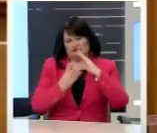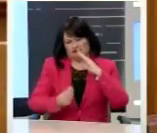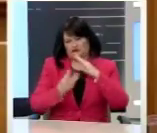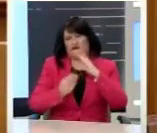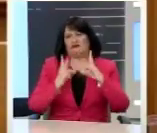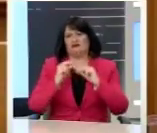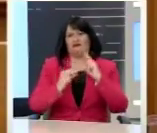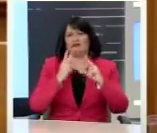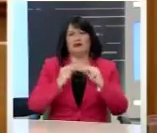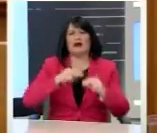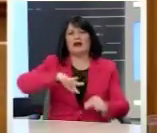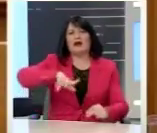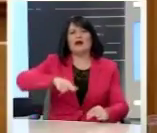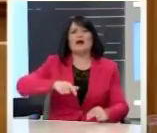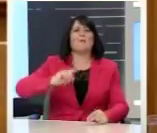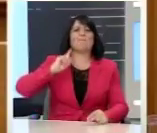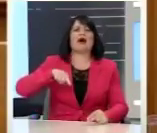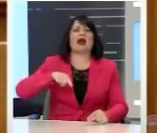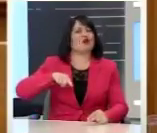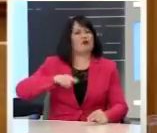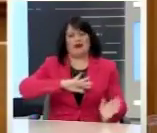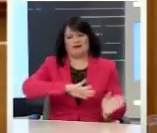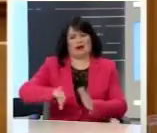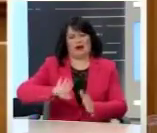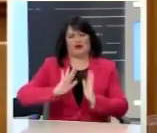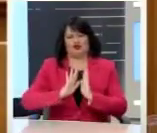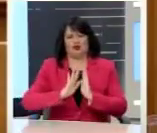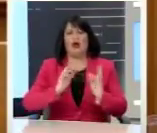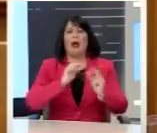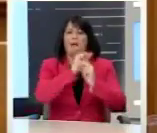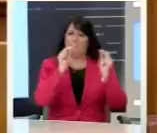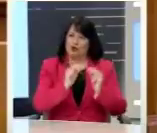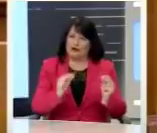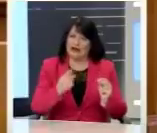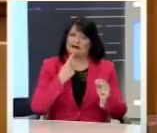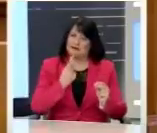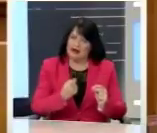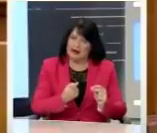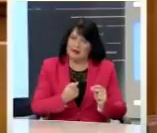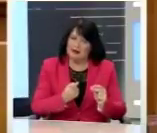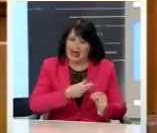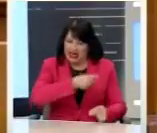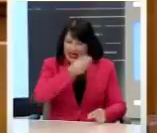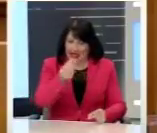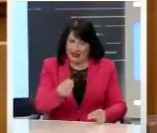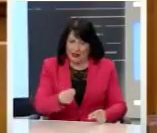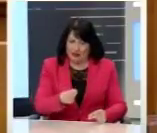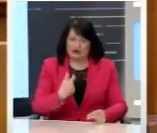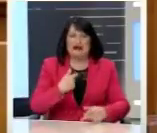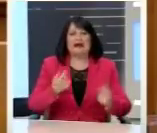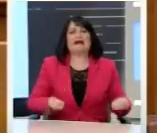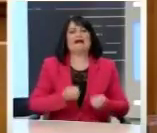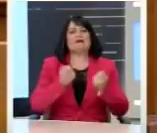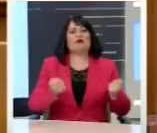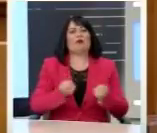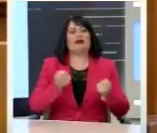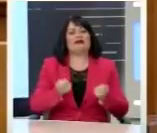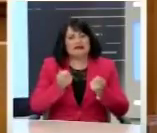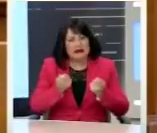ήταν παράνομα υποκλοπές και δεν λαμβάνονται την υπόψη. Συνεπώς, όσοι τις προσκόμισαν και όσοι έκαναν χρήση αυτών των